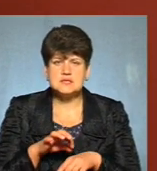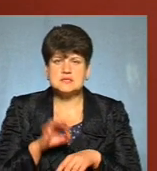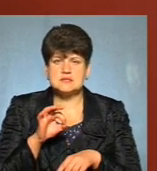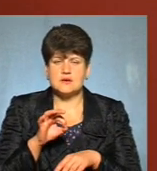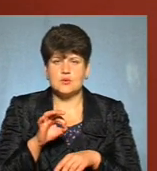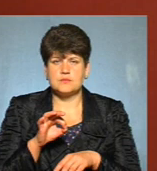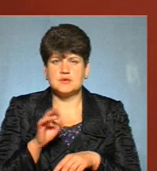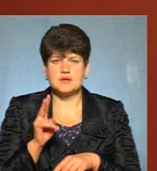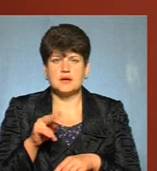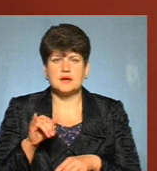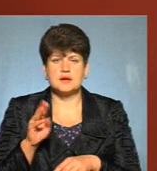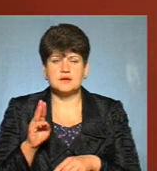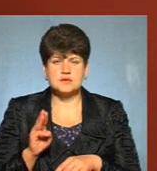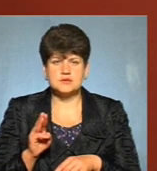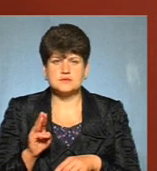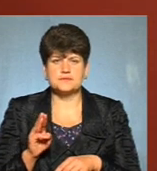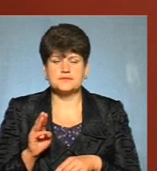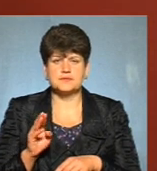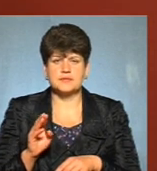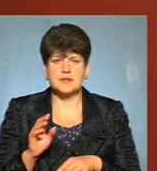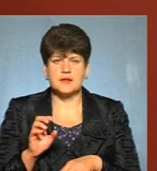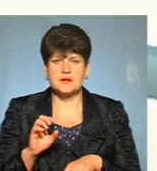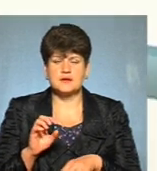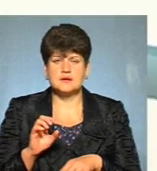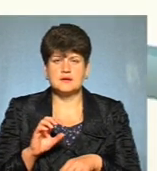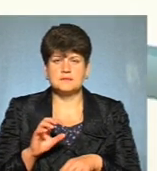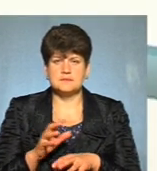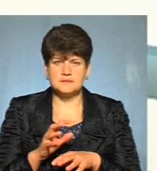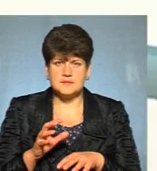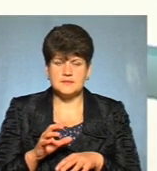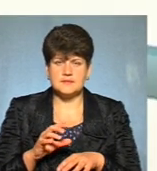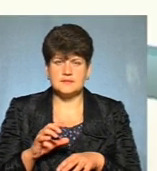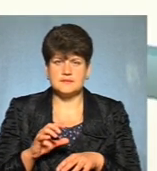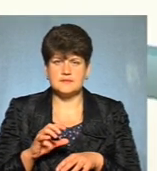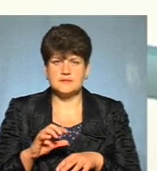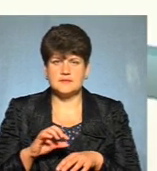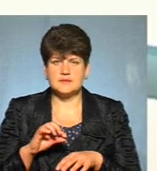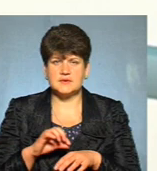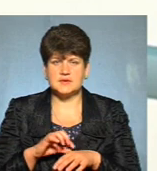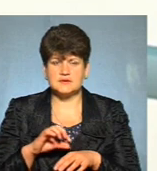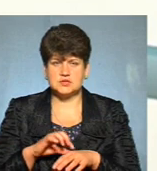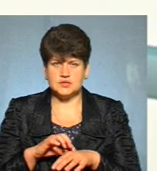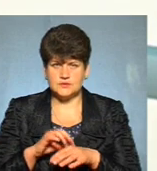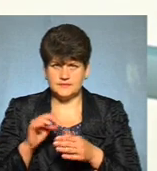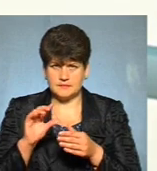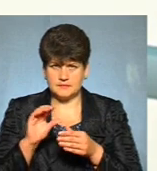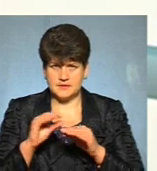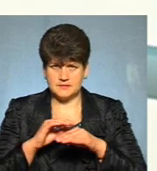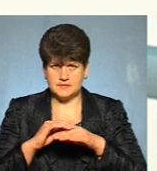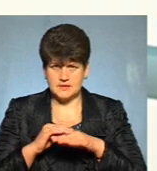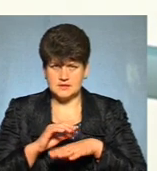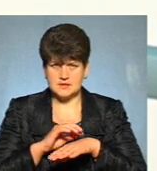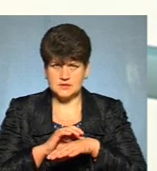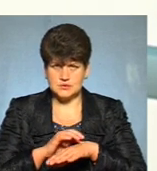захопити кліща, яку можна глибше, натиснувши шкіру, перед цим